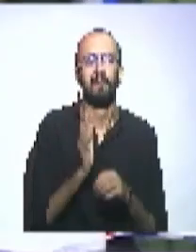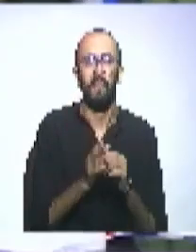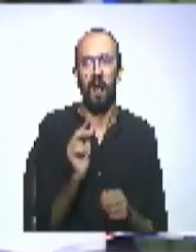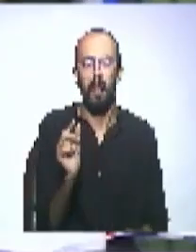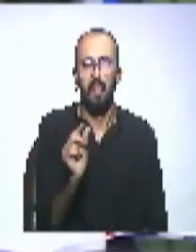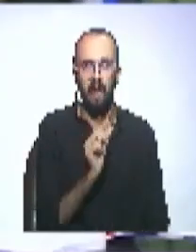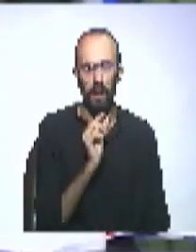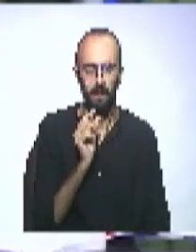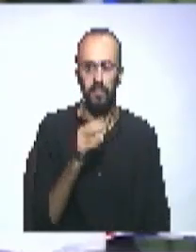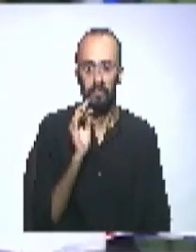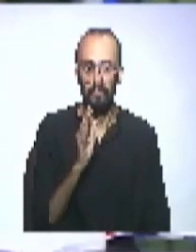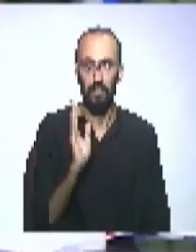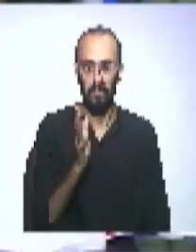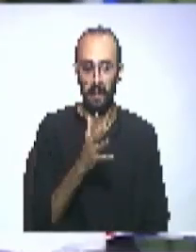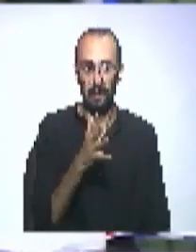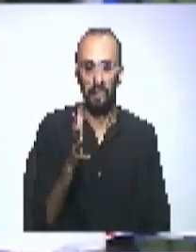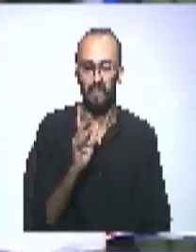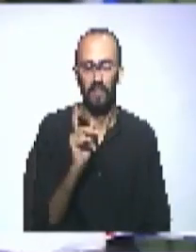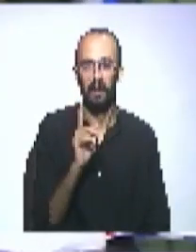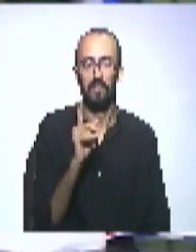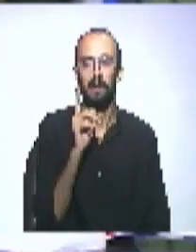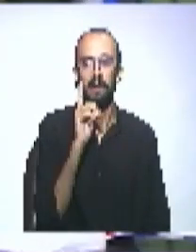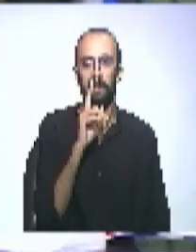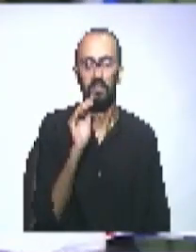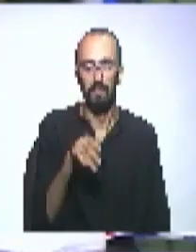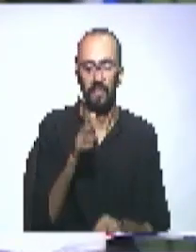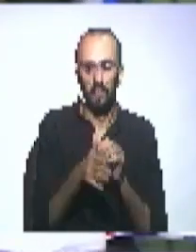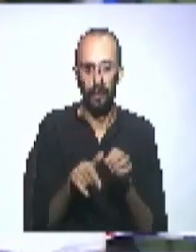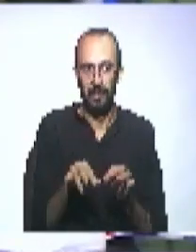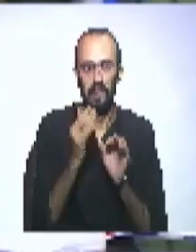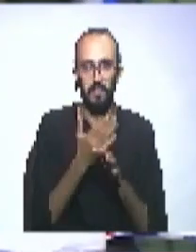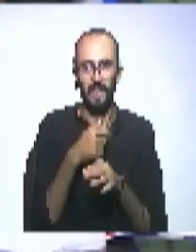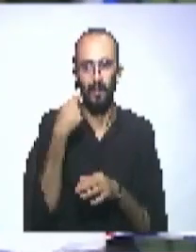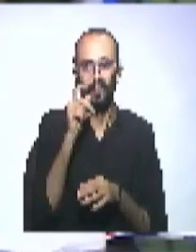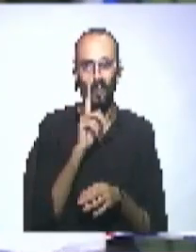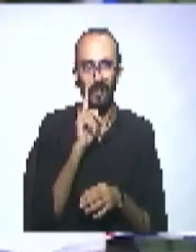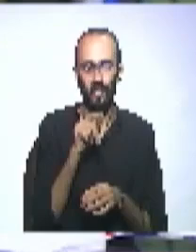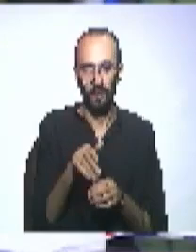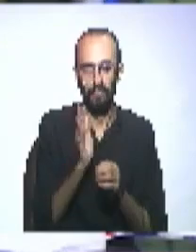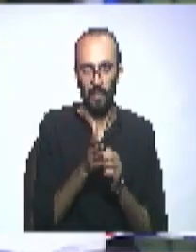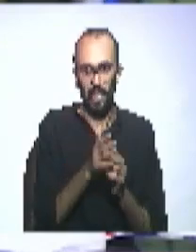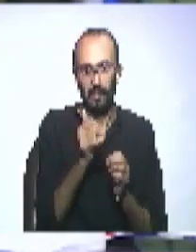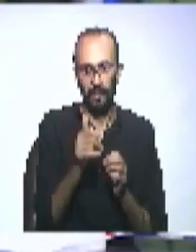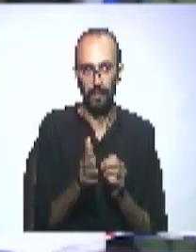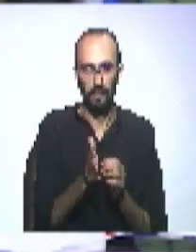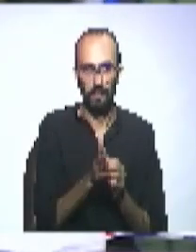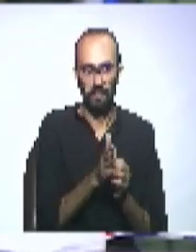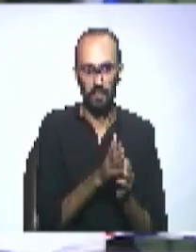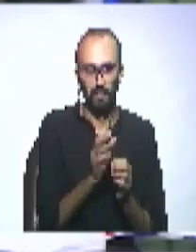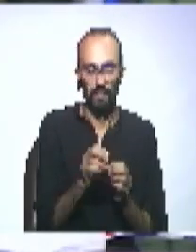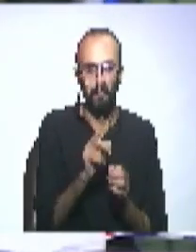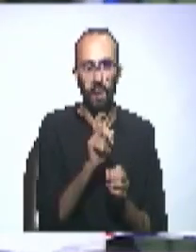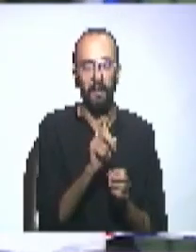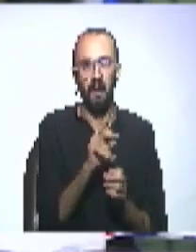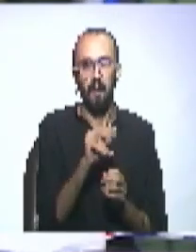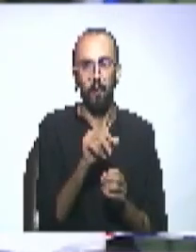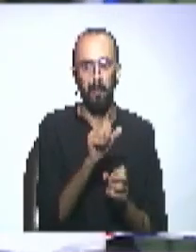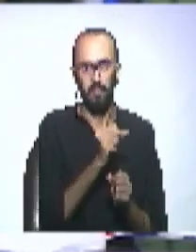انا ما رضيتش اقطعه طبعا عشان ما يسودش يعني بس احنا بنقطع دلوقتي هنحطه في ميه كده